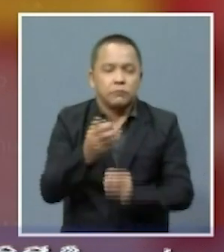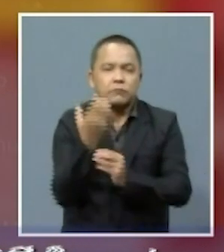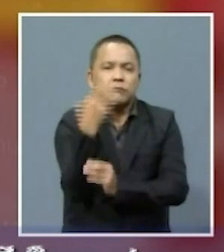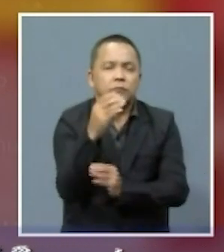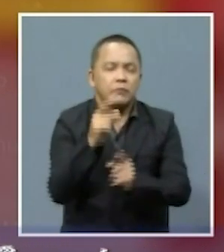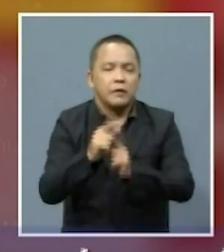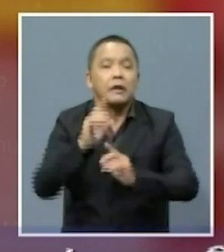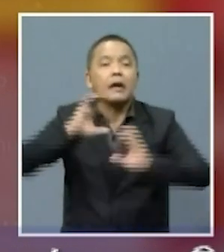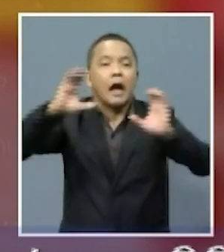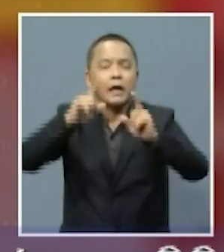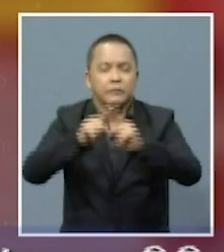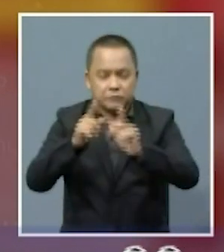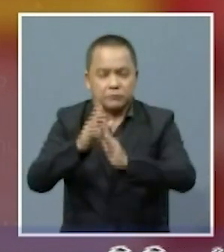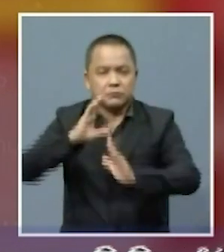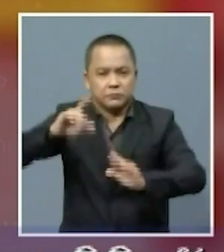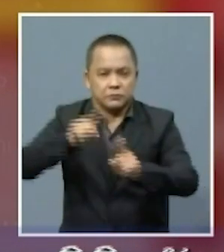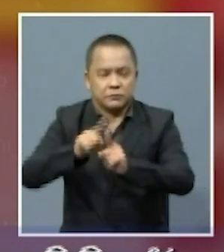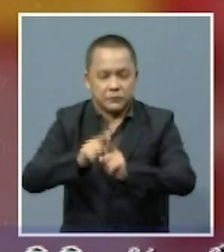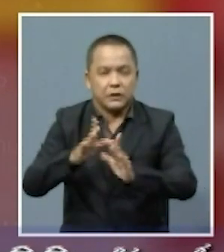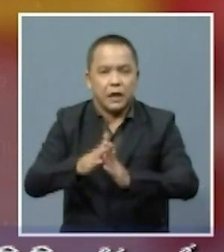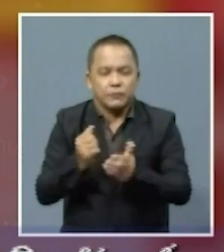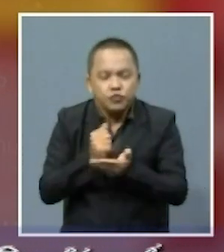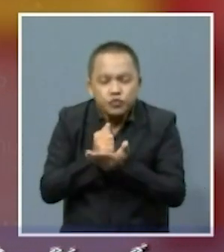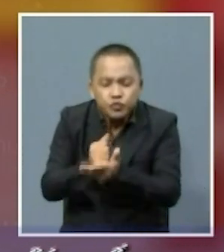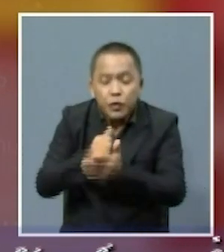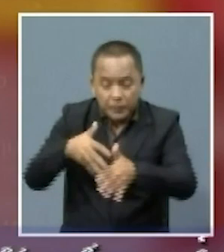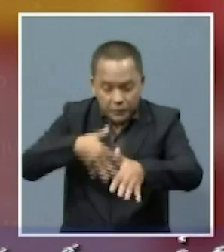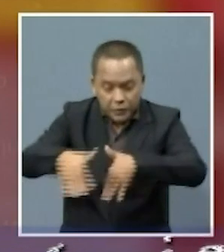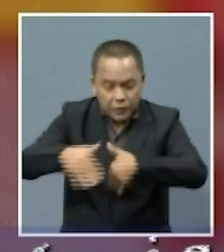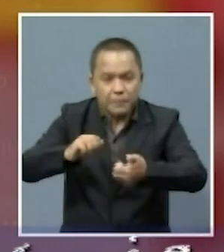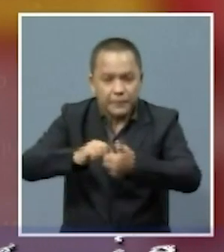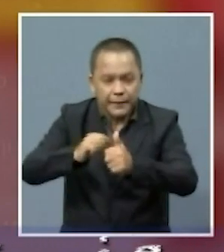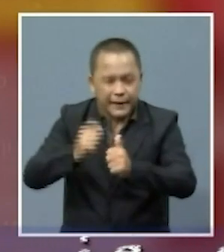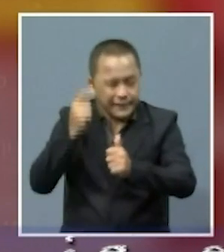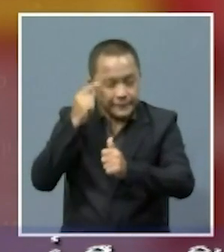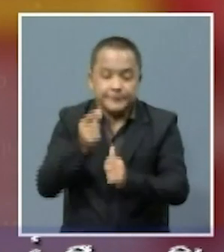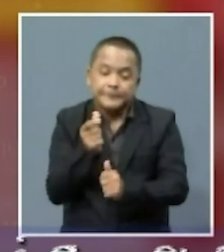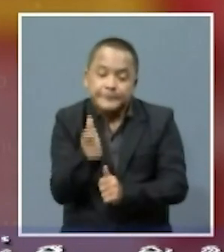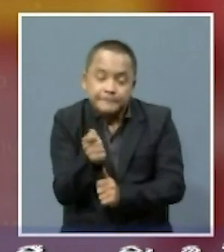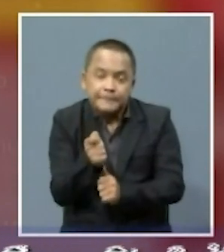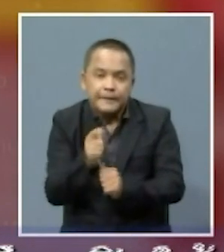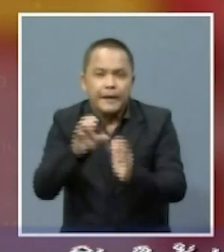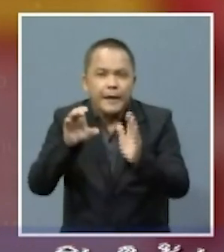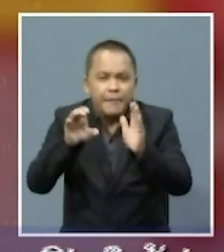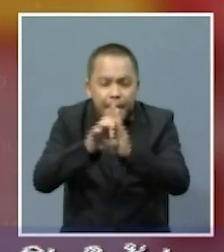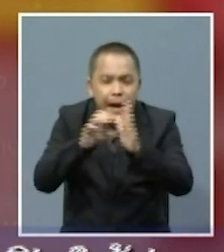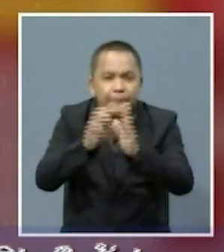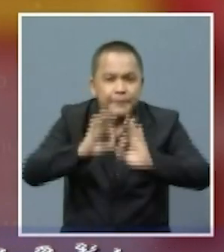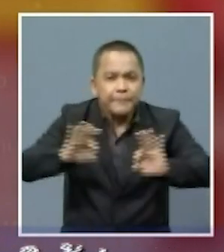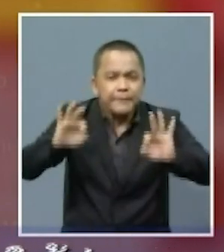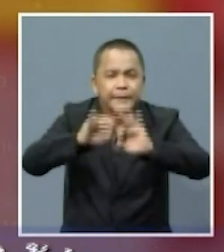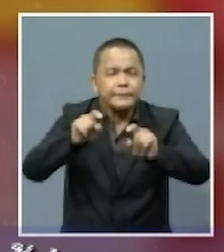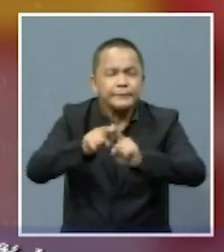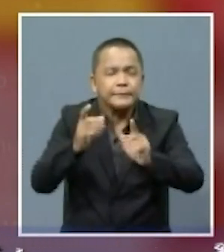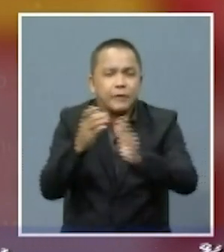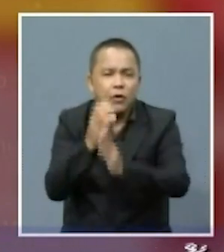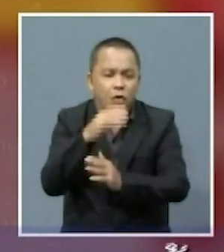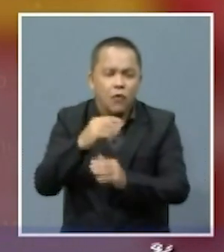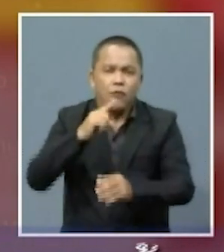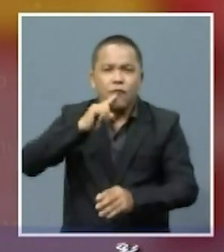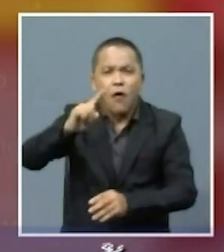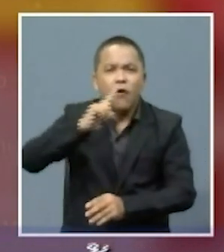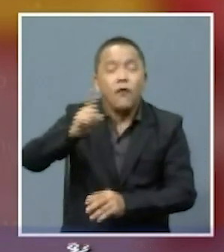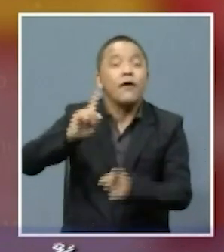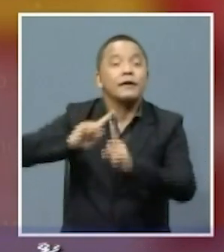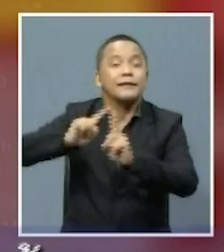แล้วก็หน่วยงานบางหน่วยงานเนี่ยเขาบอกว่าจะรับช่วยเหลือพี่น้องประชาชนด้วยก็เอากิมมิกตรงเนี้ยเอาไฮไลท์จุดเด่นที่เรื่องราวของการร้องทุกข์การช่